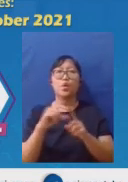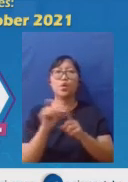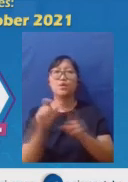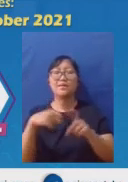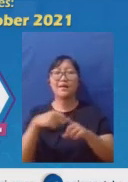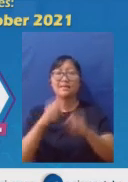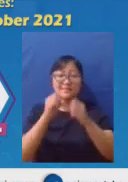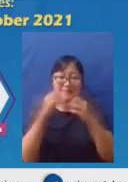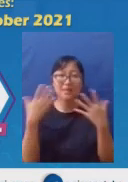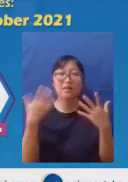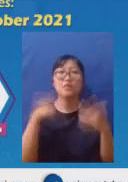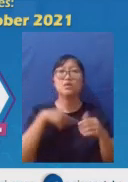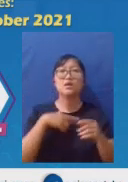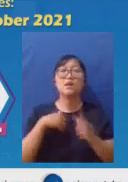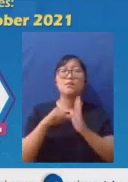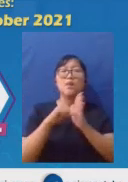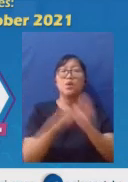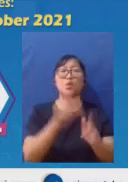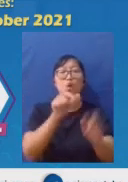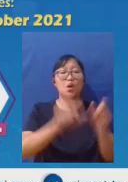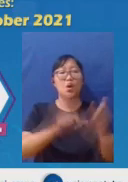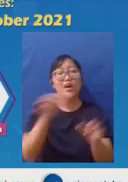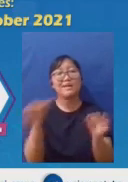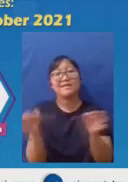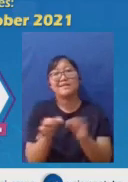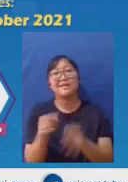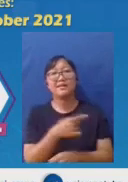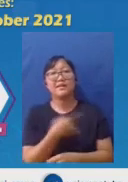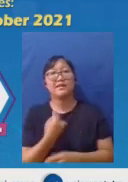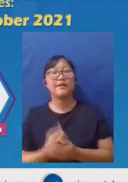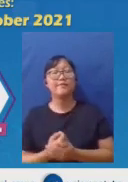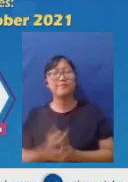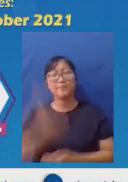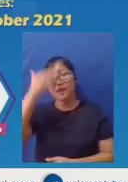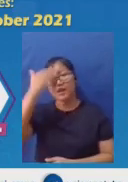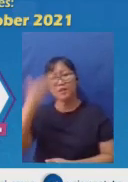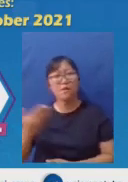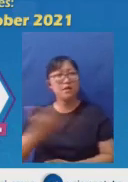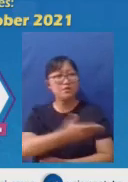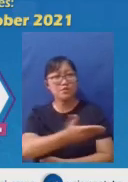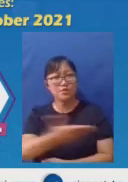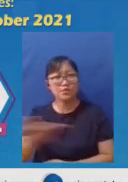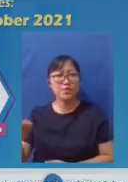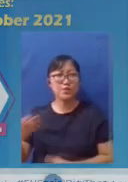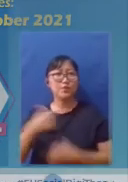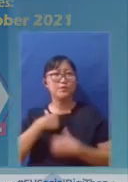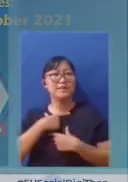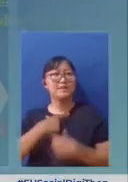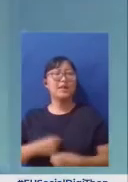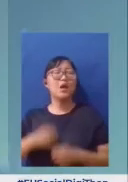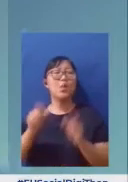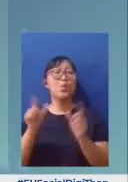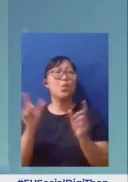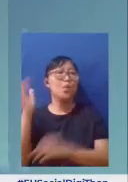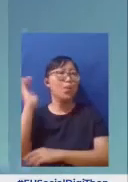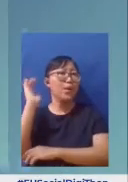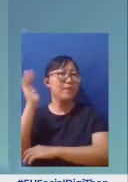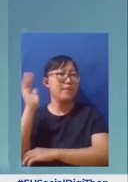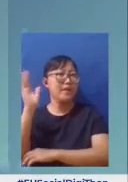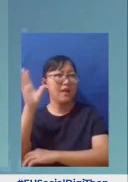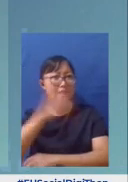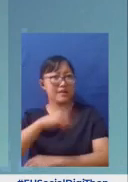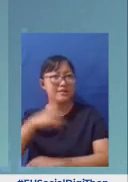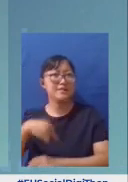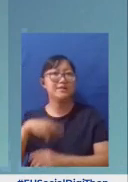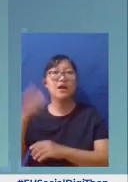kita. Baik, terima kasih yang tak terhingga untuk seluruh peserta webinar hari ini, dan juga narasumber dan